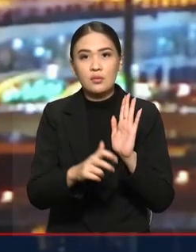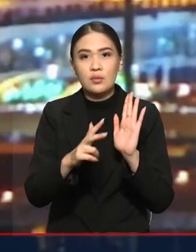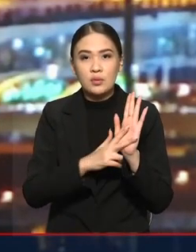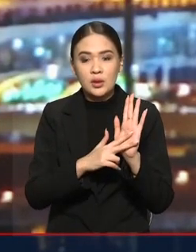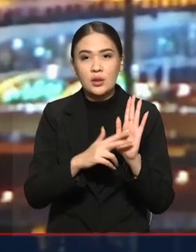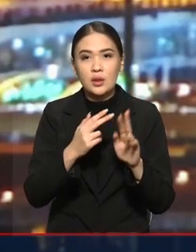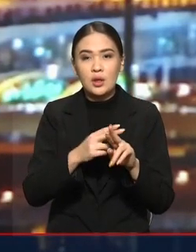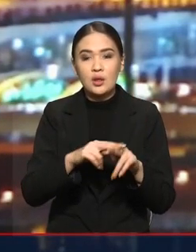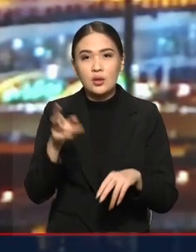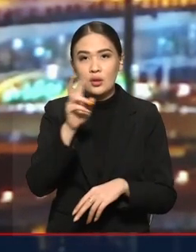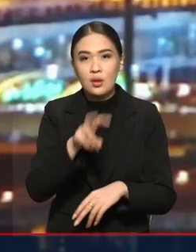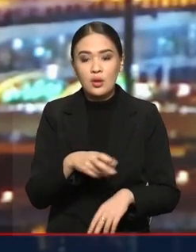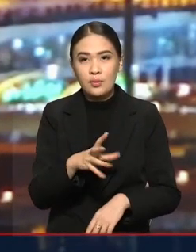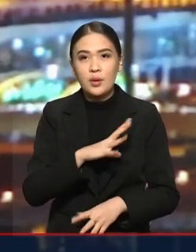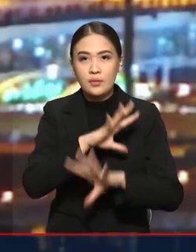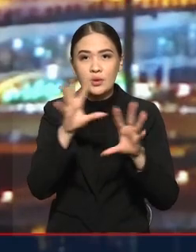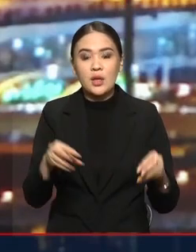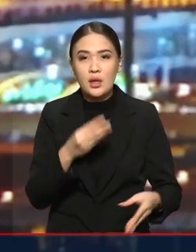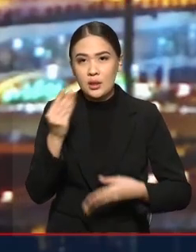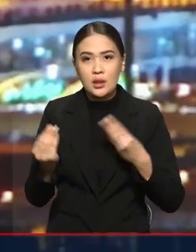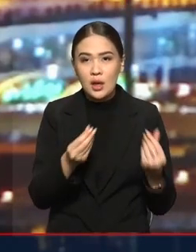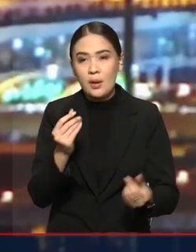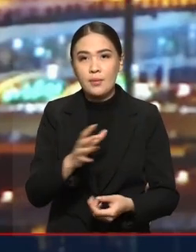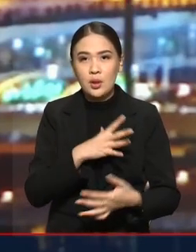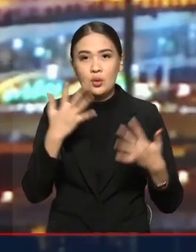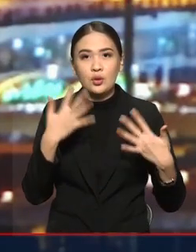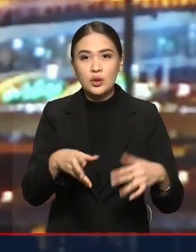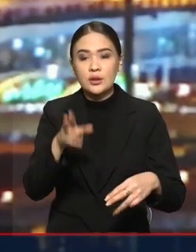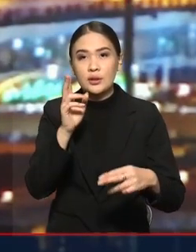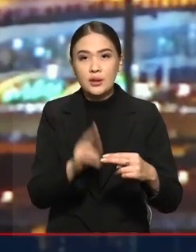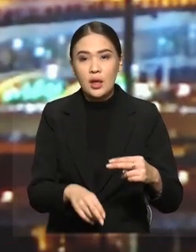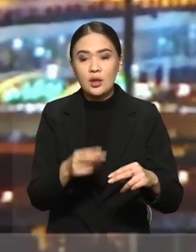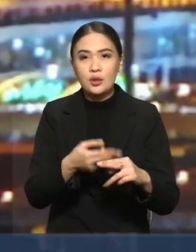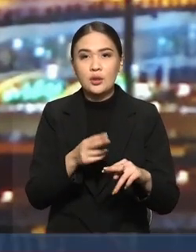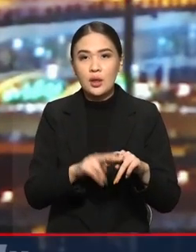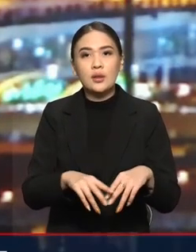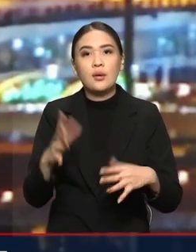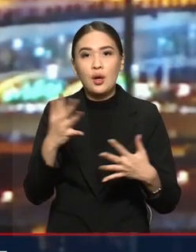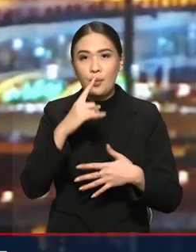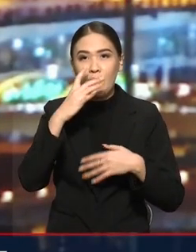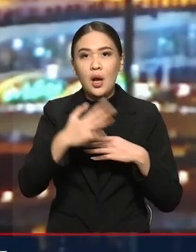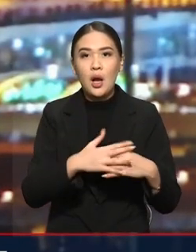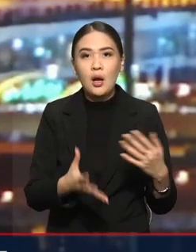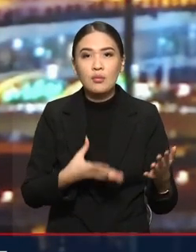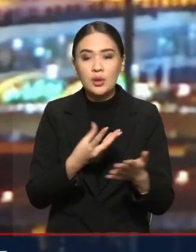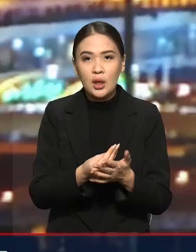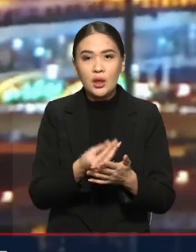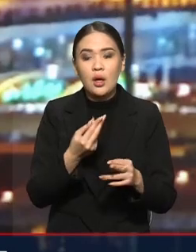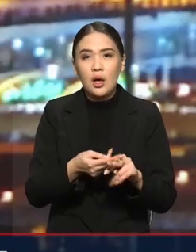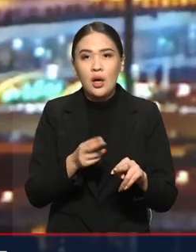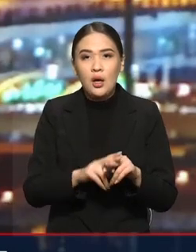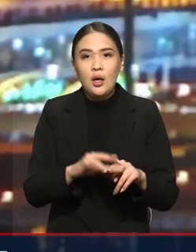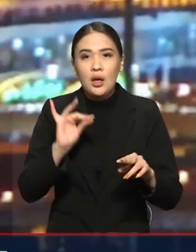долларов и все расчёты по сделке были завершены То есть это подразумевает перед собой оплату денежных средств и